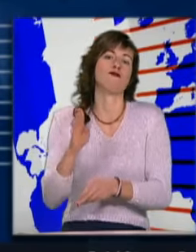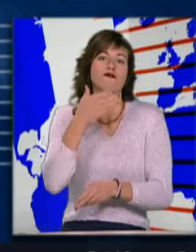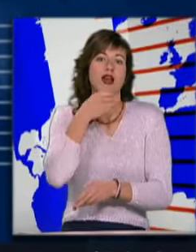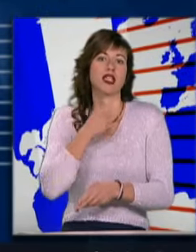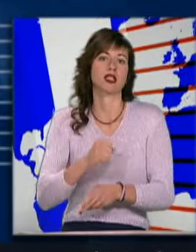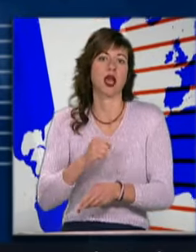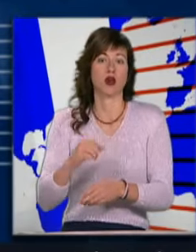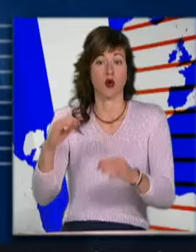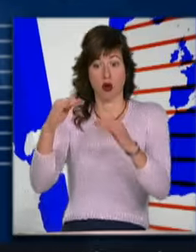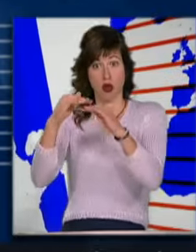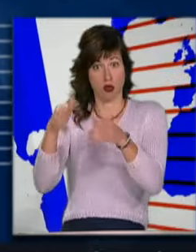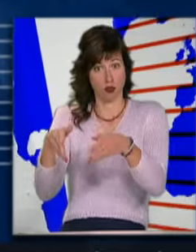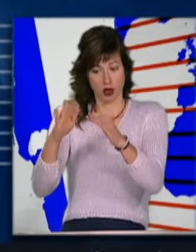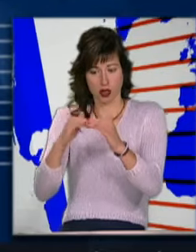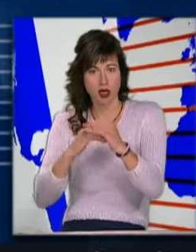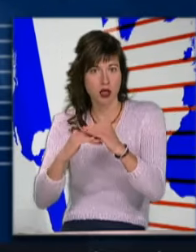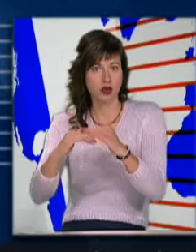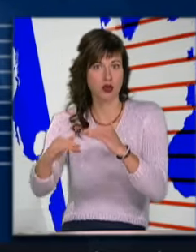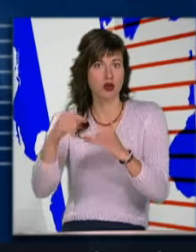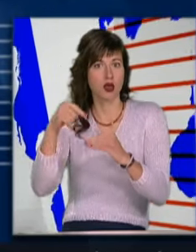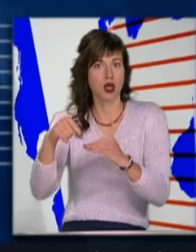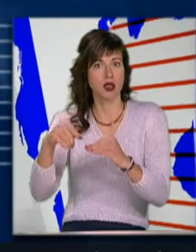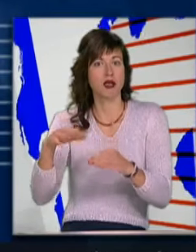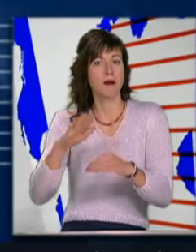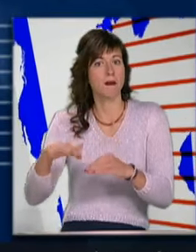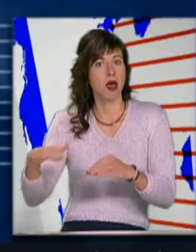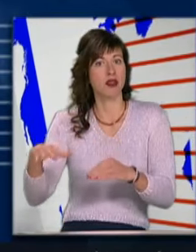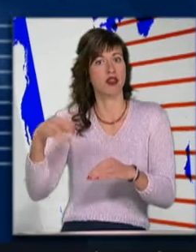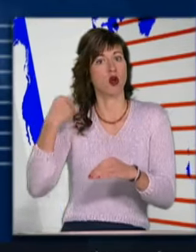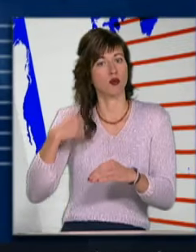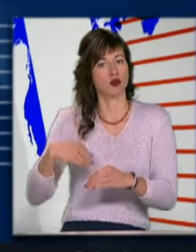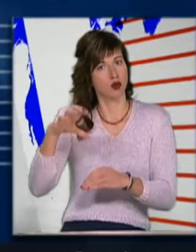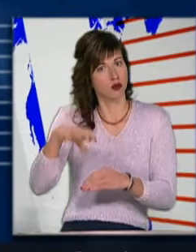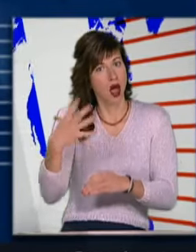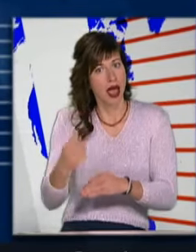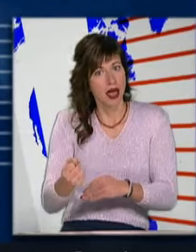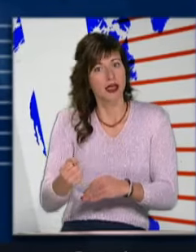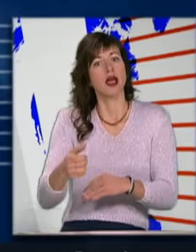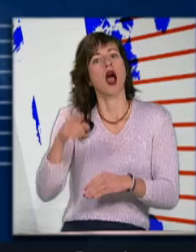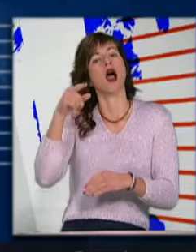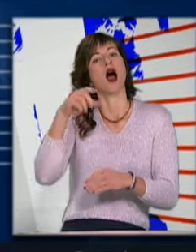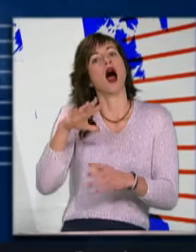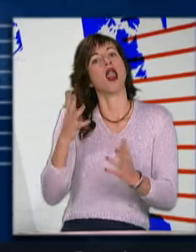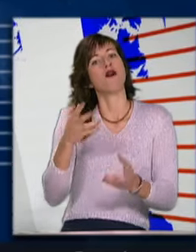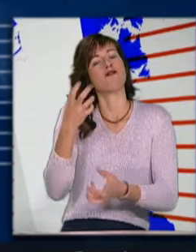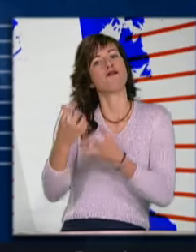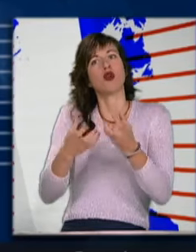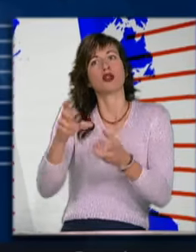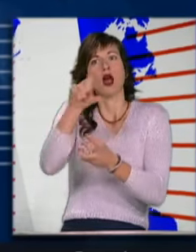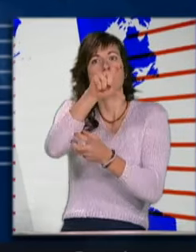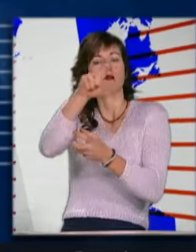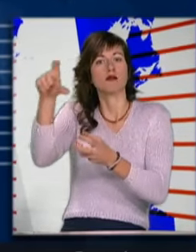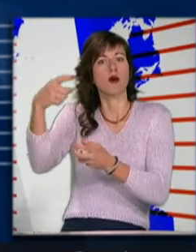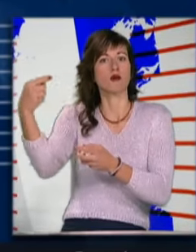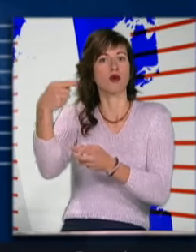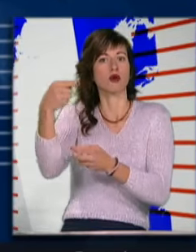ισόγειο του κτιρίου αυτού στεγάζεται ένας δημοτικός παιδικός σταθμός ωστόσο η πυρκαγιά που ξέσπασε στην κουζίνα του διαμερίσματος που βρίσκεται στον πρώτο όροφο χάρη